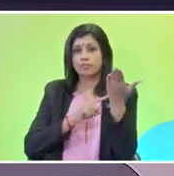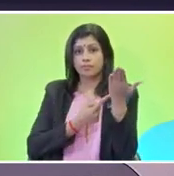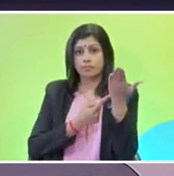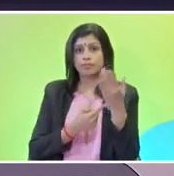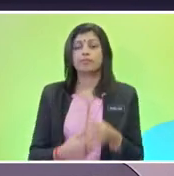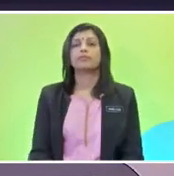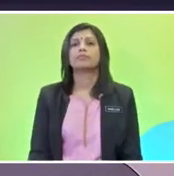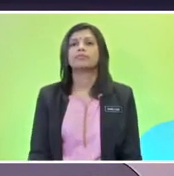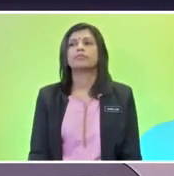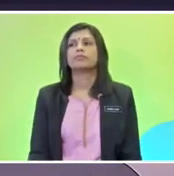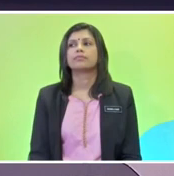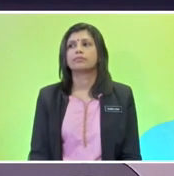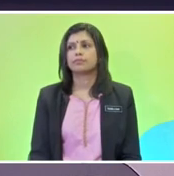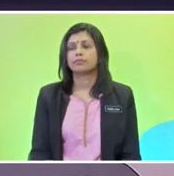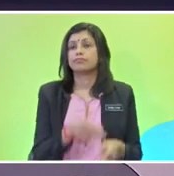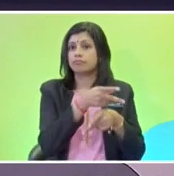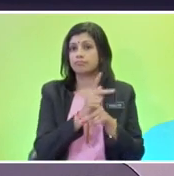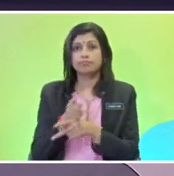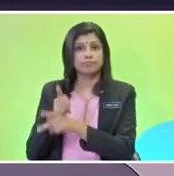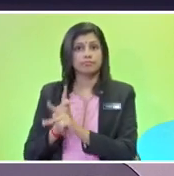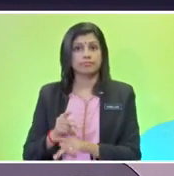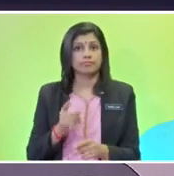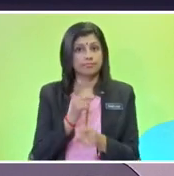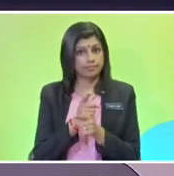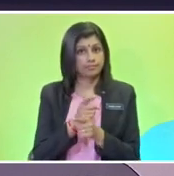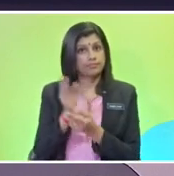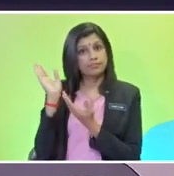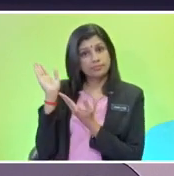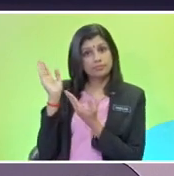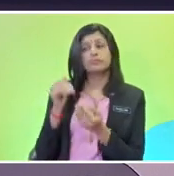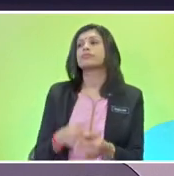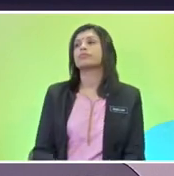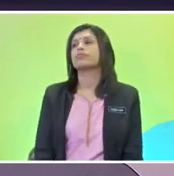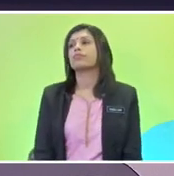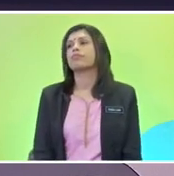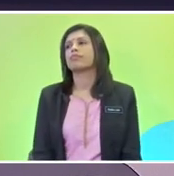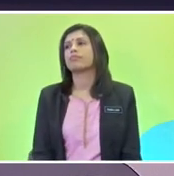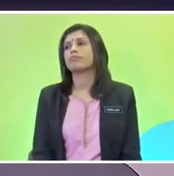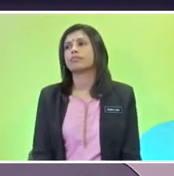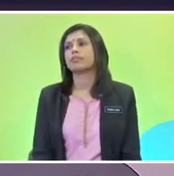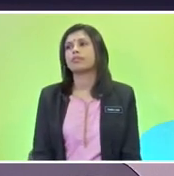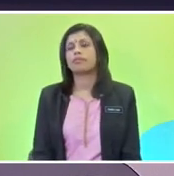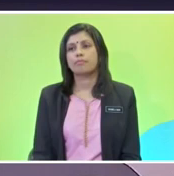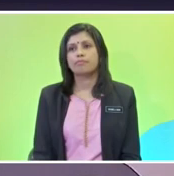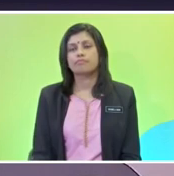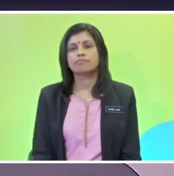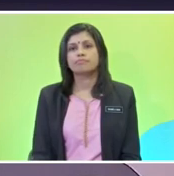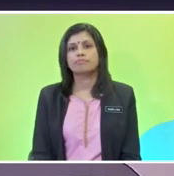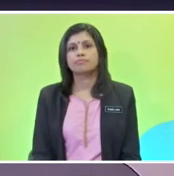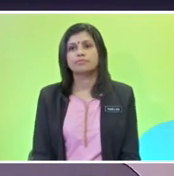macam bahasa yang mudah pinjam-pinjam nilah eh. Kita pinjam dari empat ni. Nampak tak? Setiap nombor